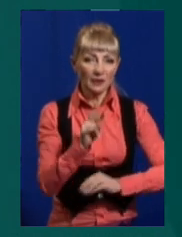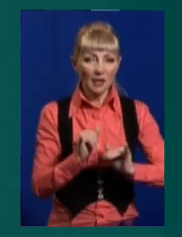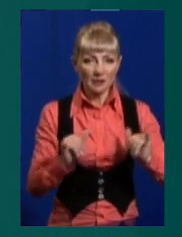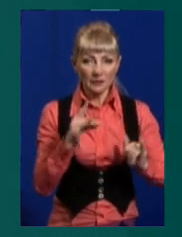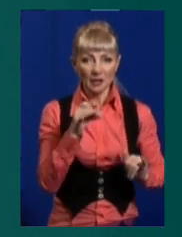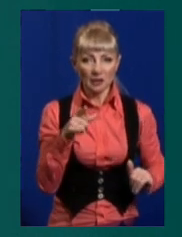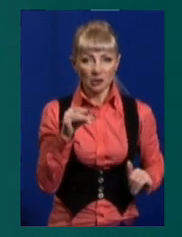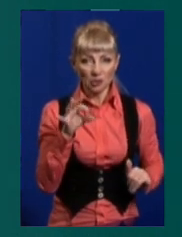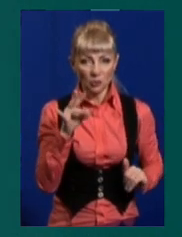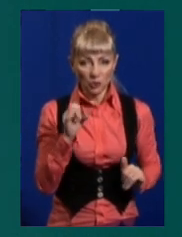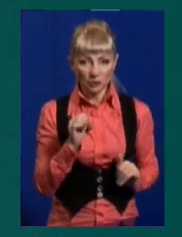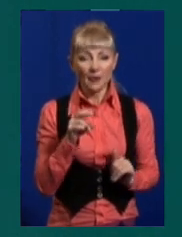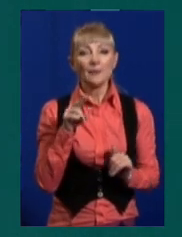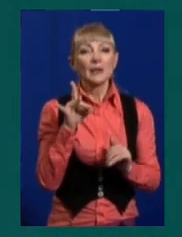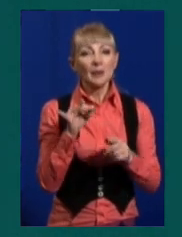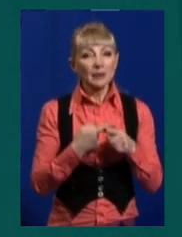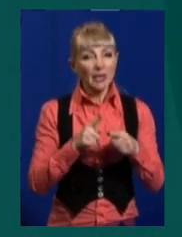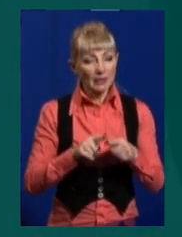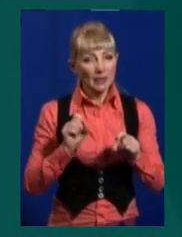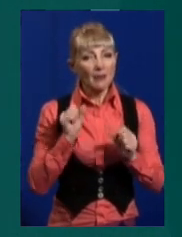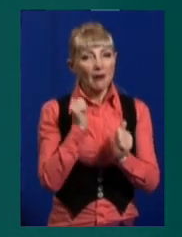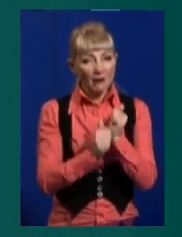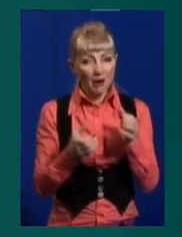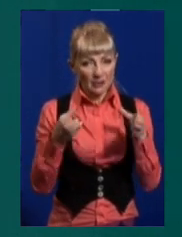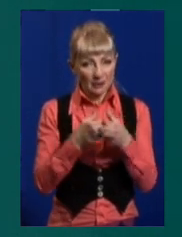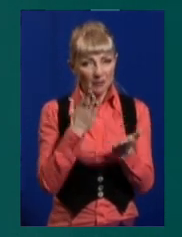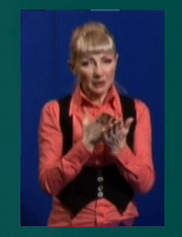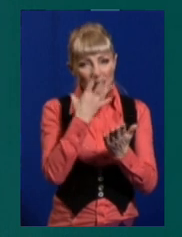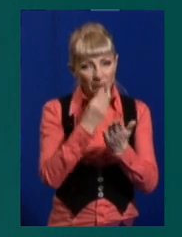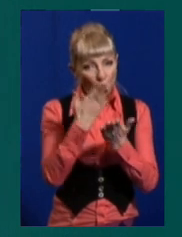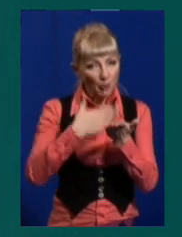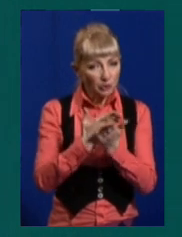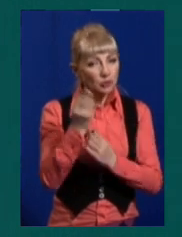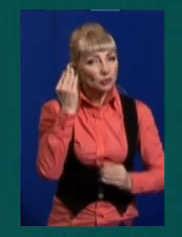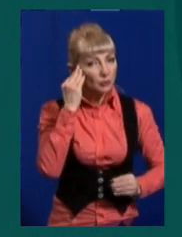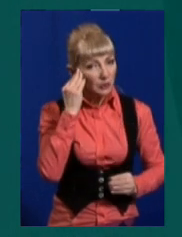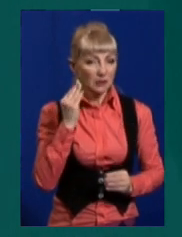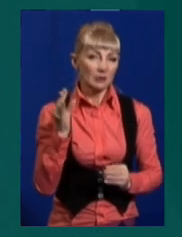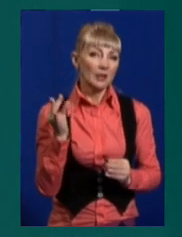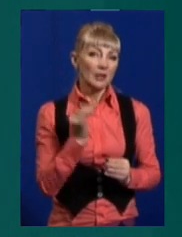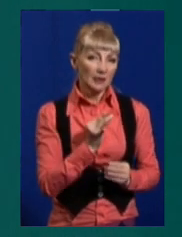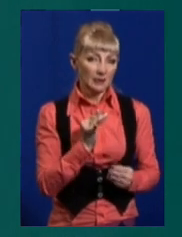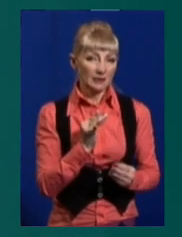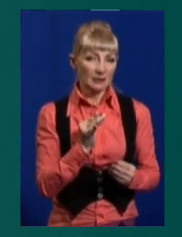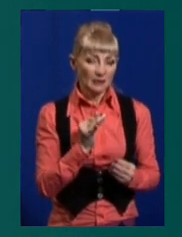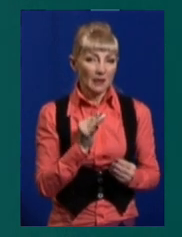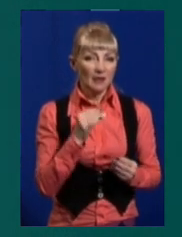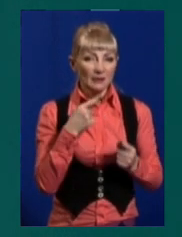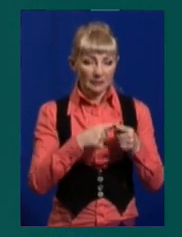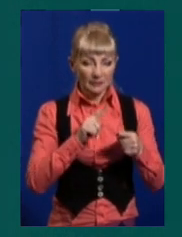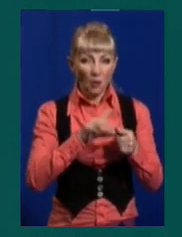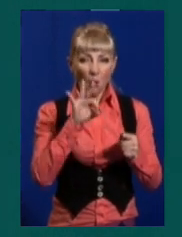При цьому кожен з депутатів об'єднання може мати свою політичну позицію і нести ті принципи партії, від якої він був